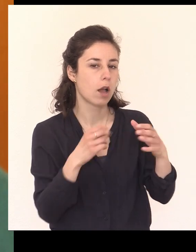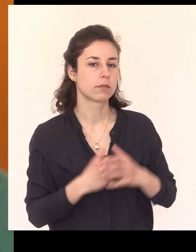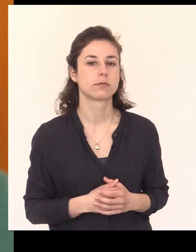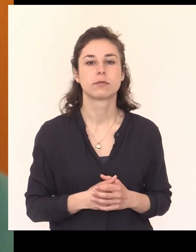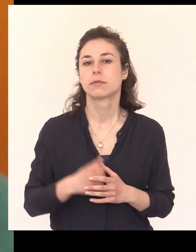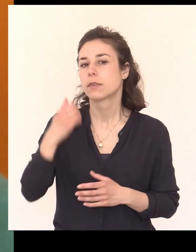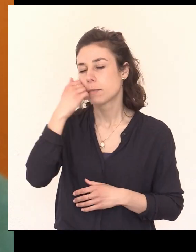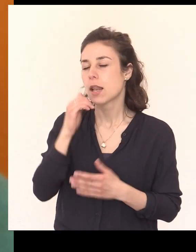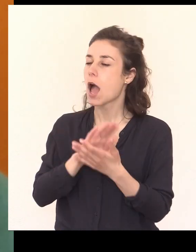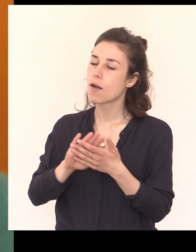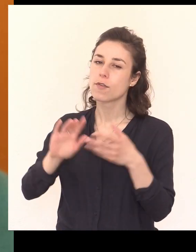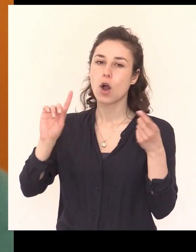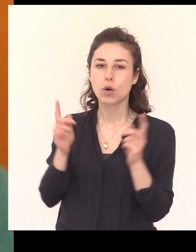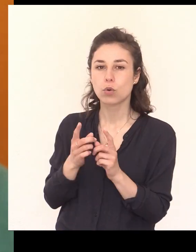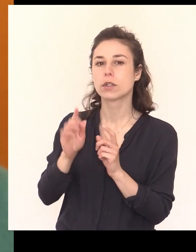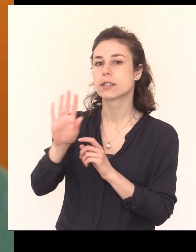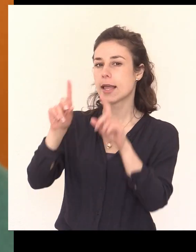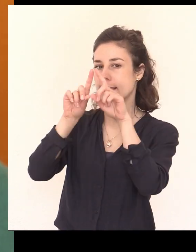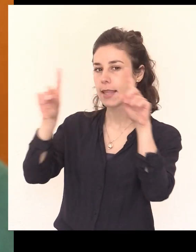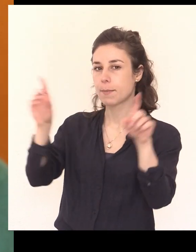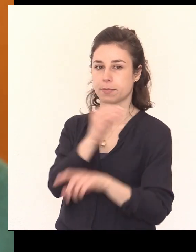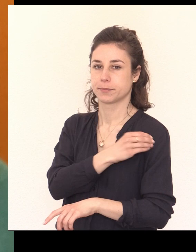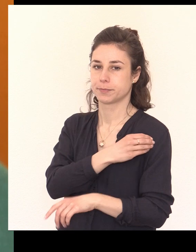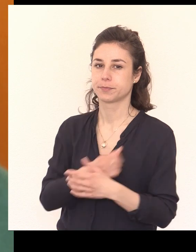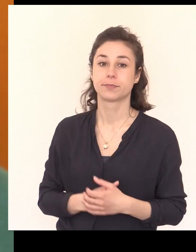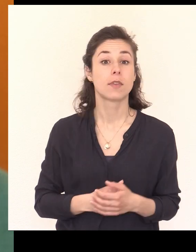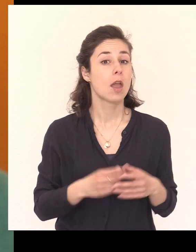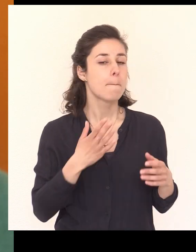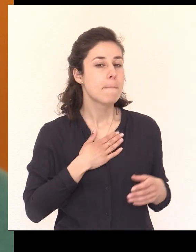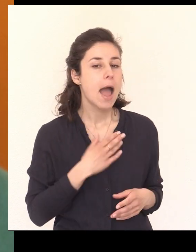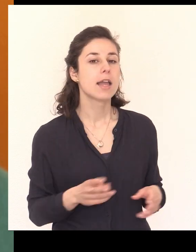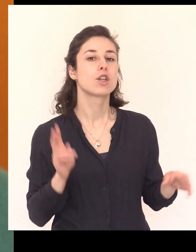Online-Zugang. Sagen Sie mir einfach kurz, worum es bei Ihnen geht. Mein